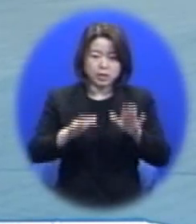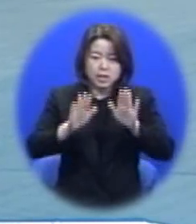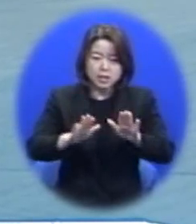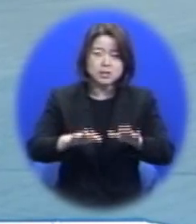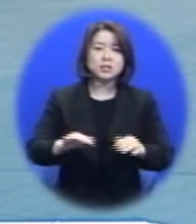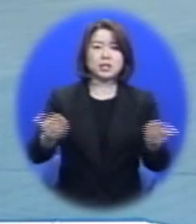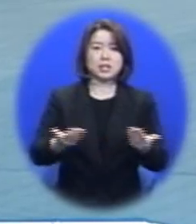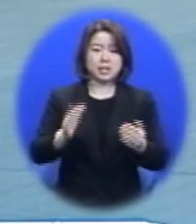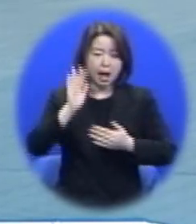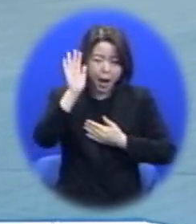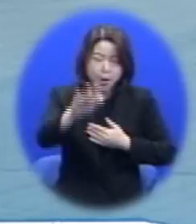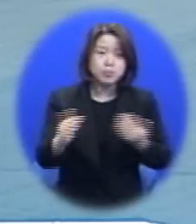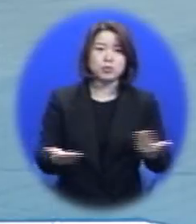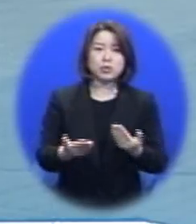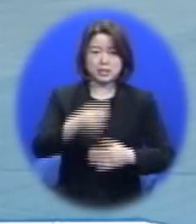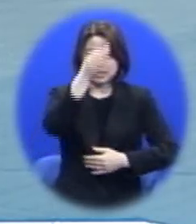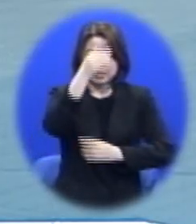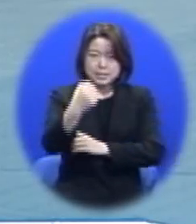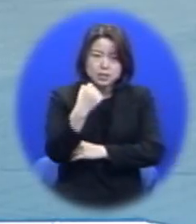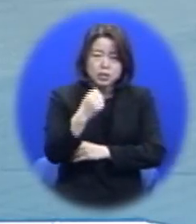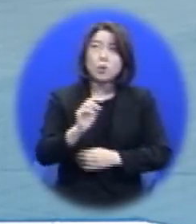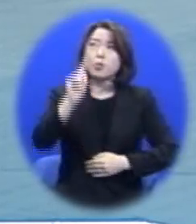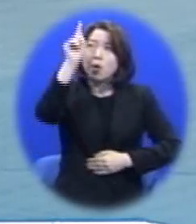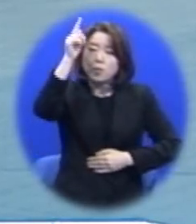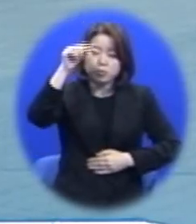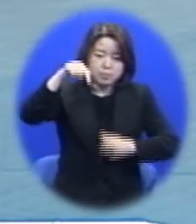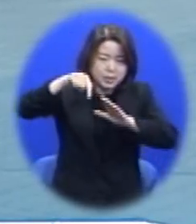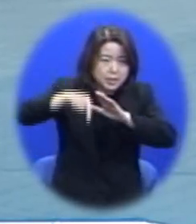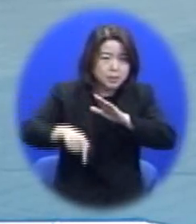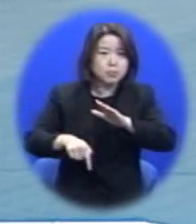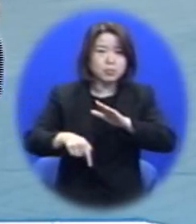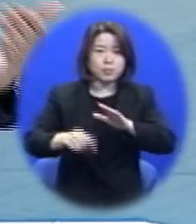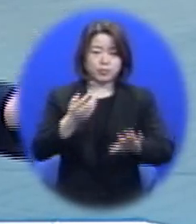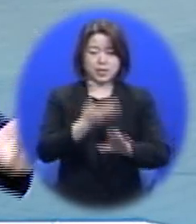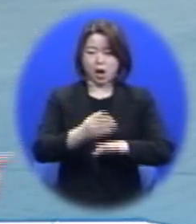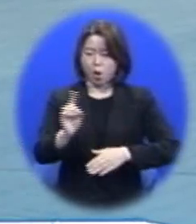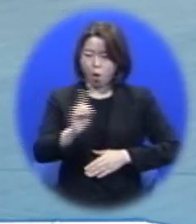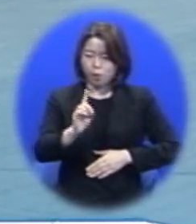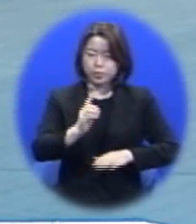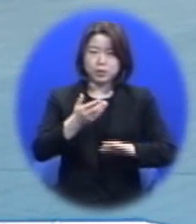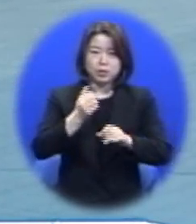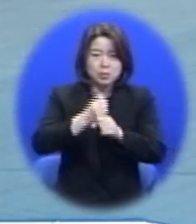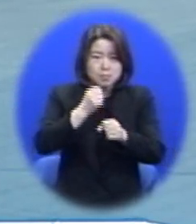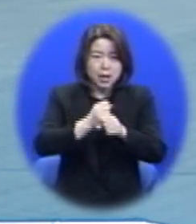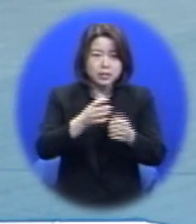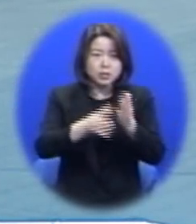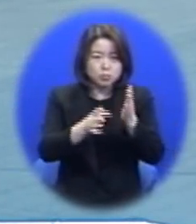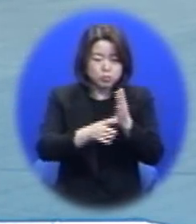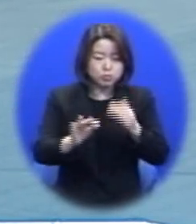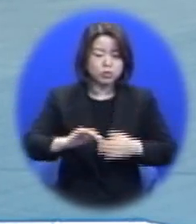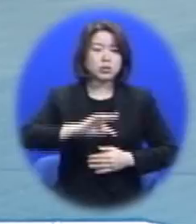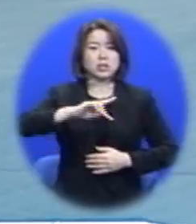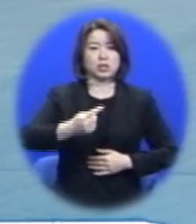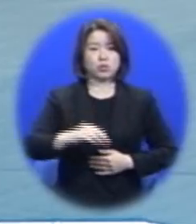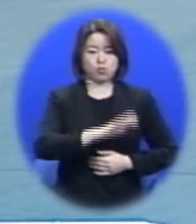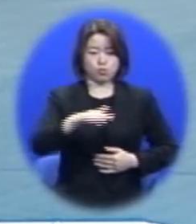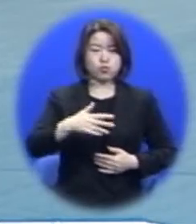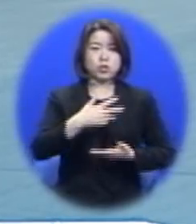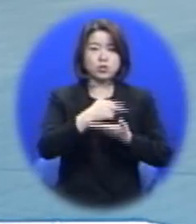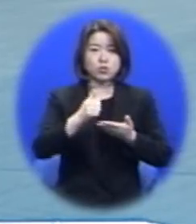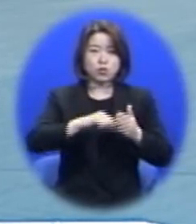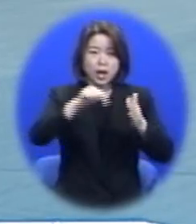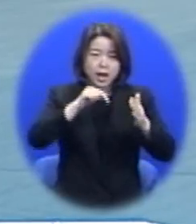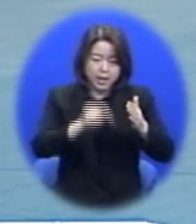현재일이나 장래일이나 능력이나 높음이나 깊음이나 다른 어떤 피조물이라도 우리를 우리 주 그리스도 예수 안에